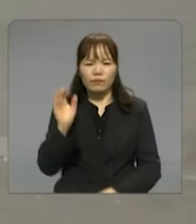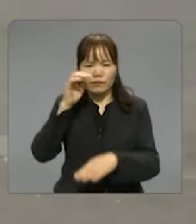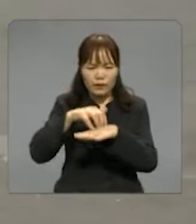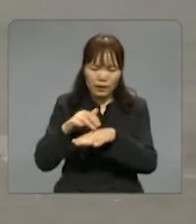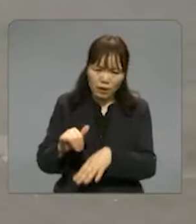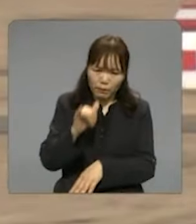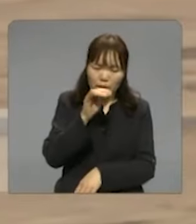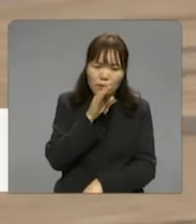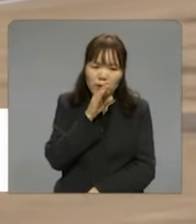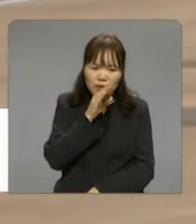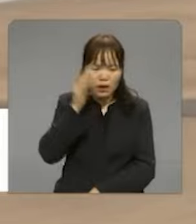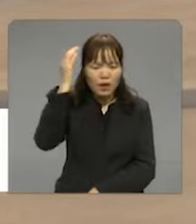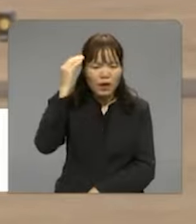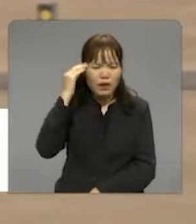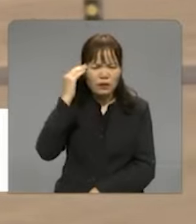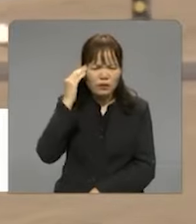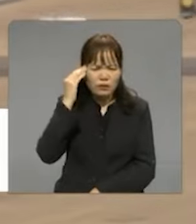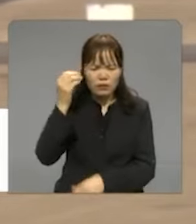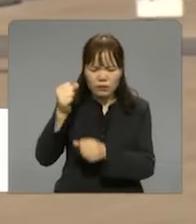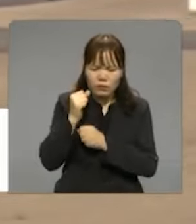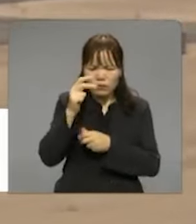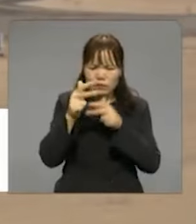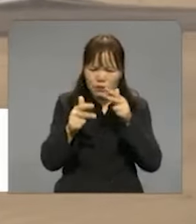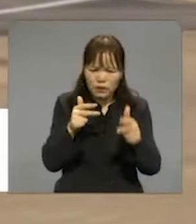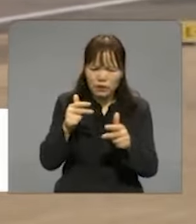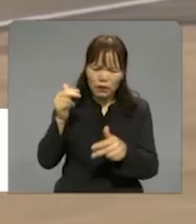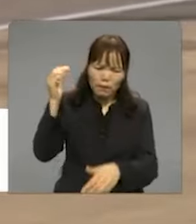훈련기가 맞다면 K방산의 파장이 예상됩니다.